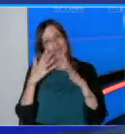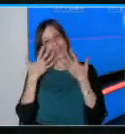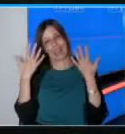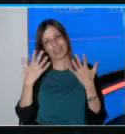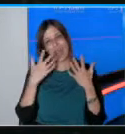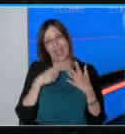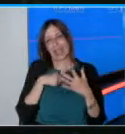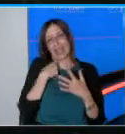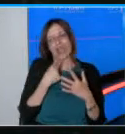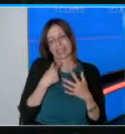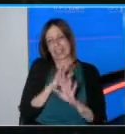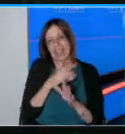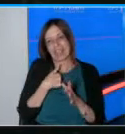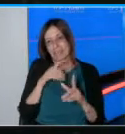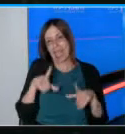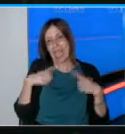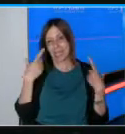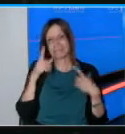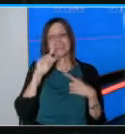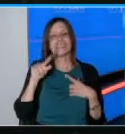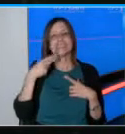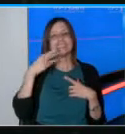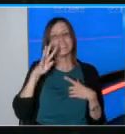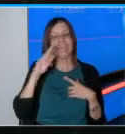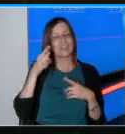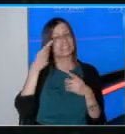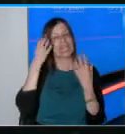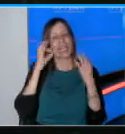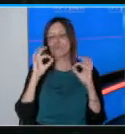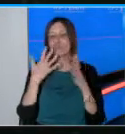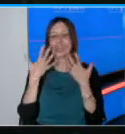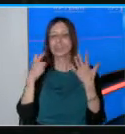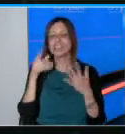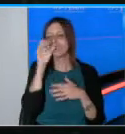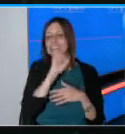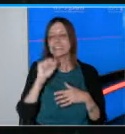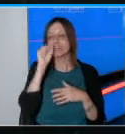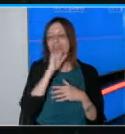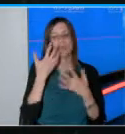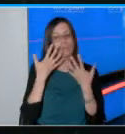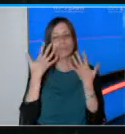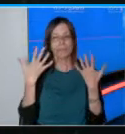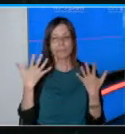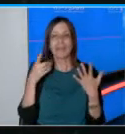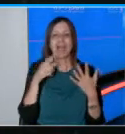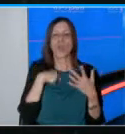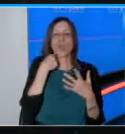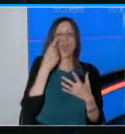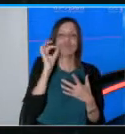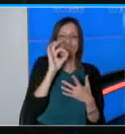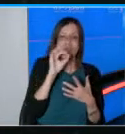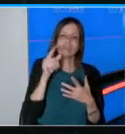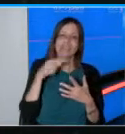יהיה לי בחיים, אתה זה יודע. זה אהבה. זה כבוד ענק בעיניי. כי זה זמרים, שבאמת כאילו, הקול שלהם